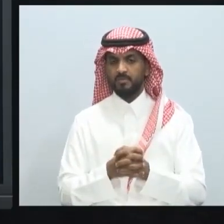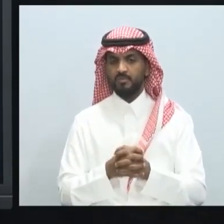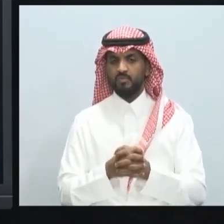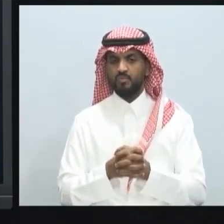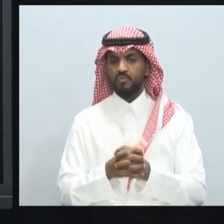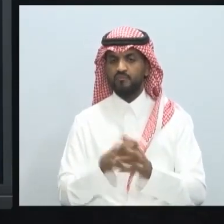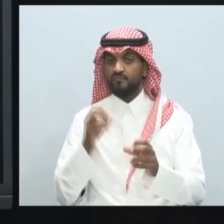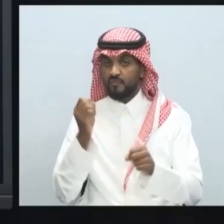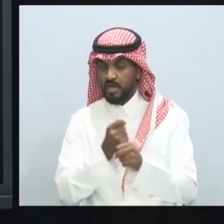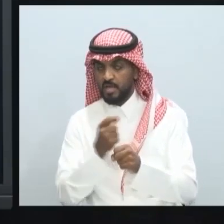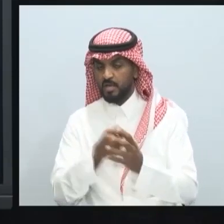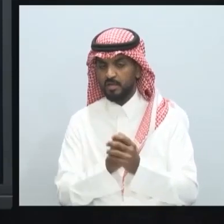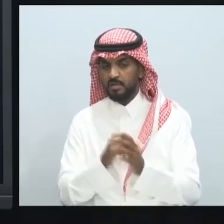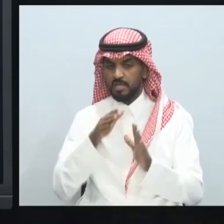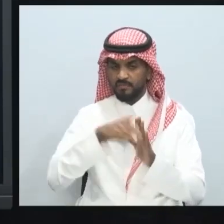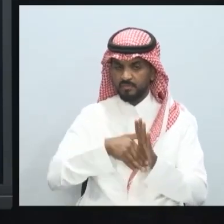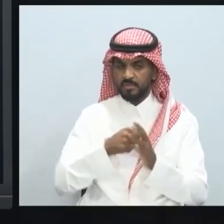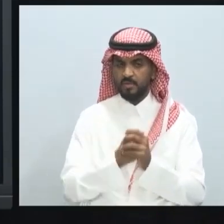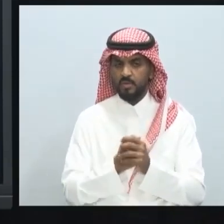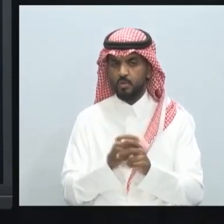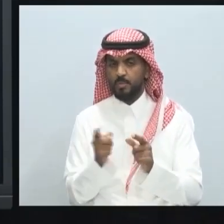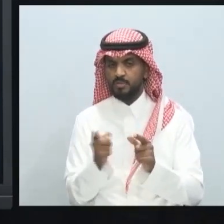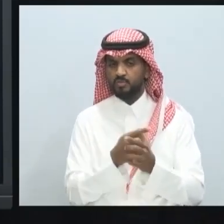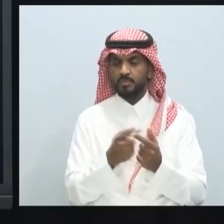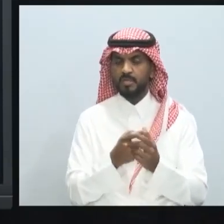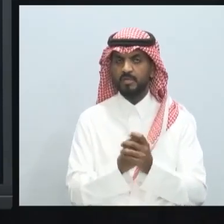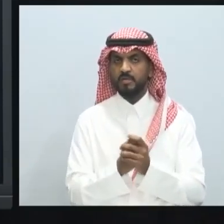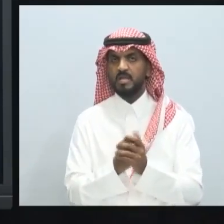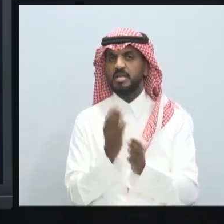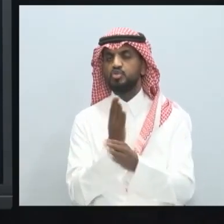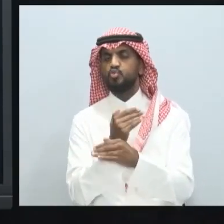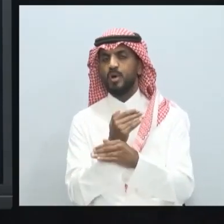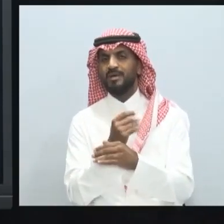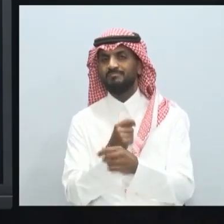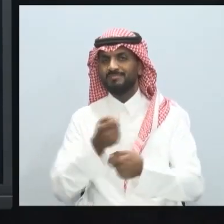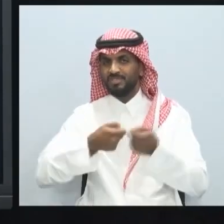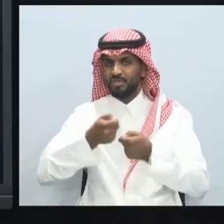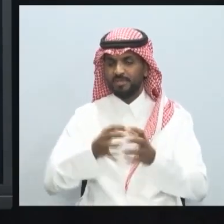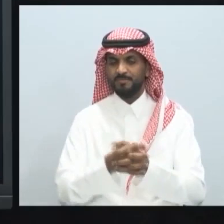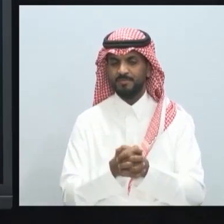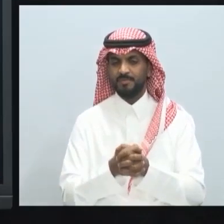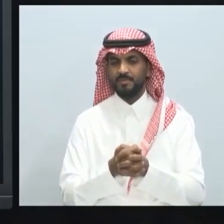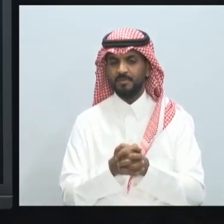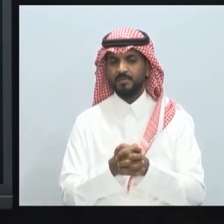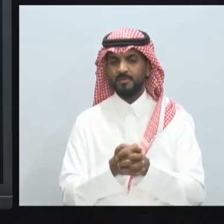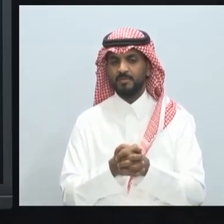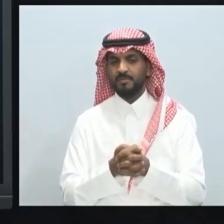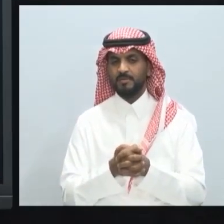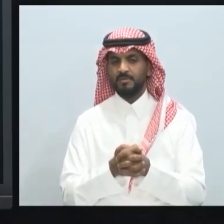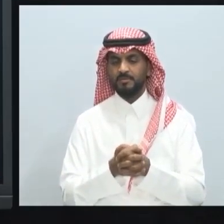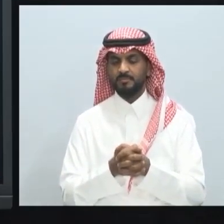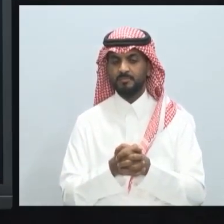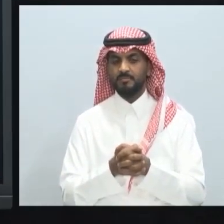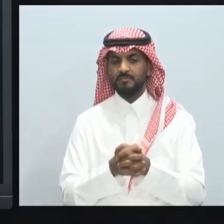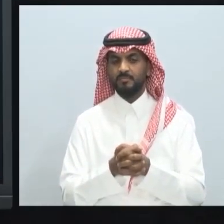القار خلال فوق صفحات الماده القرائيه وبين الطوريه كما يمر مثلا المتسوق في الاسواق التجاريه وهنا يقول اعطي